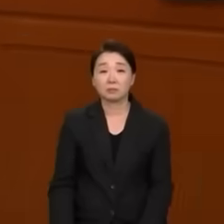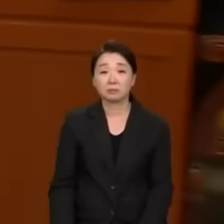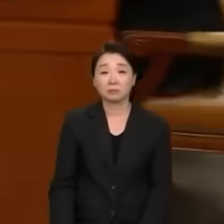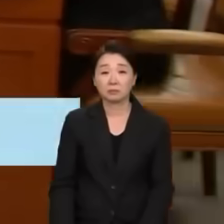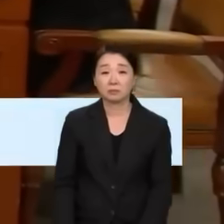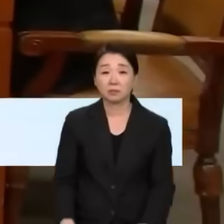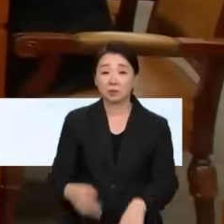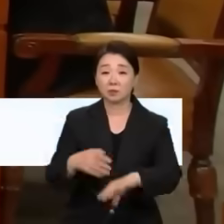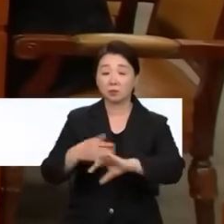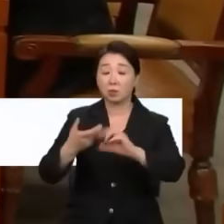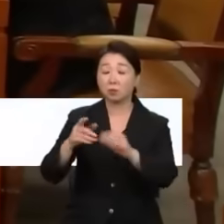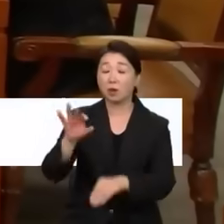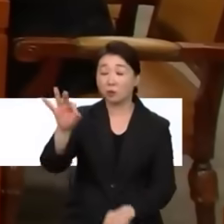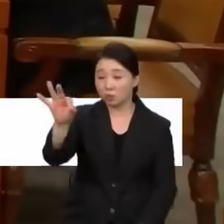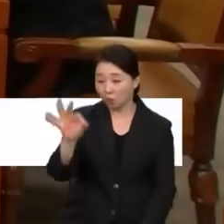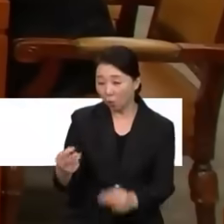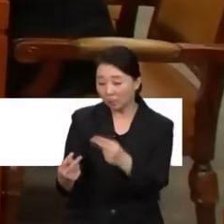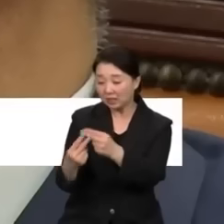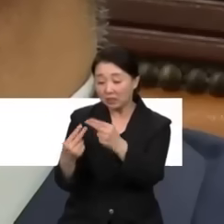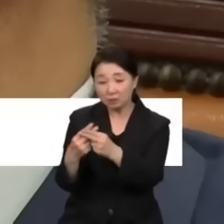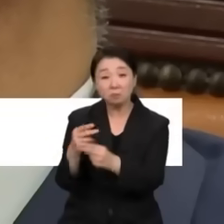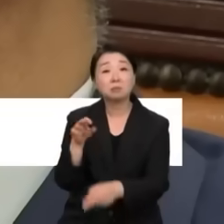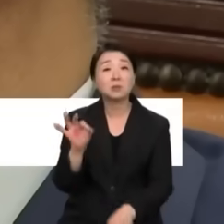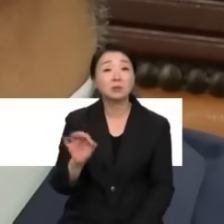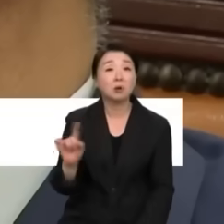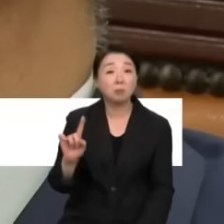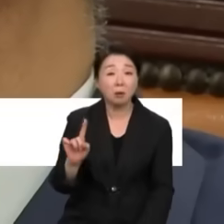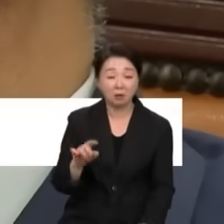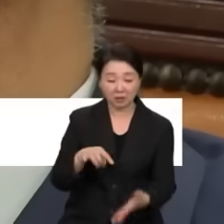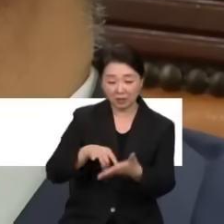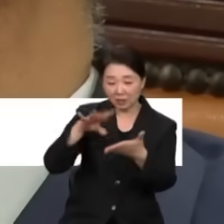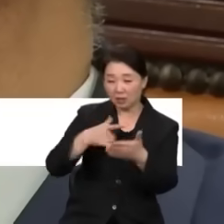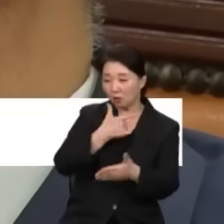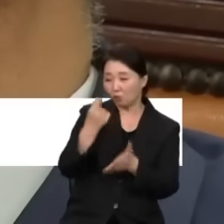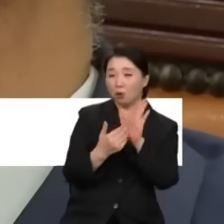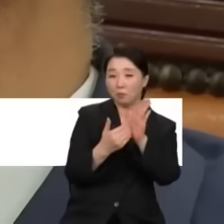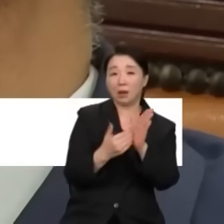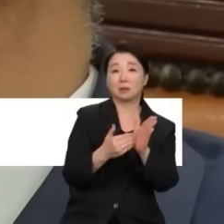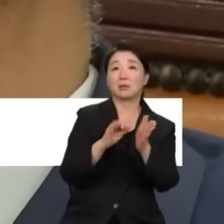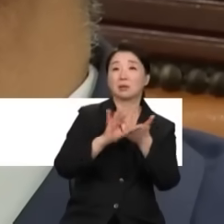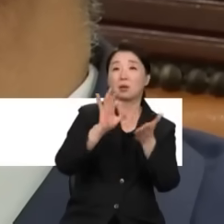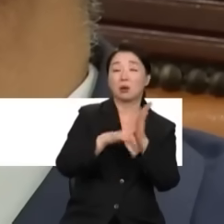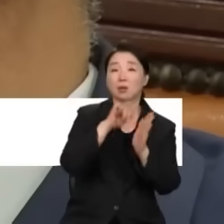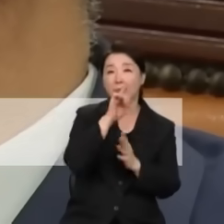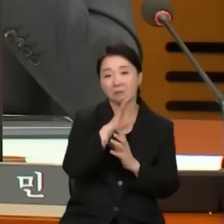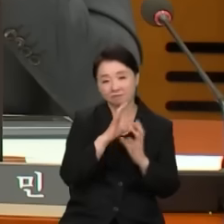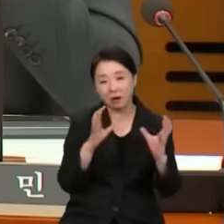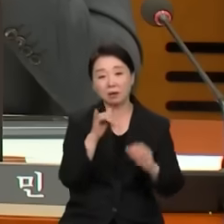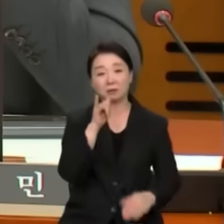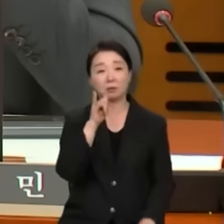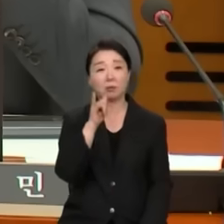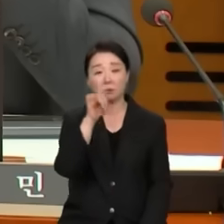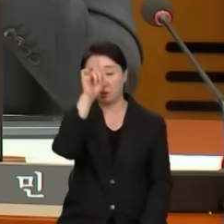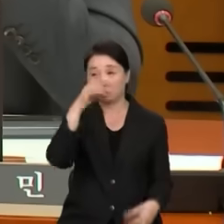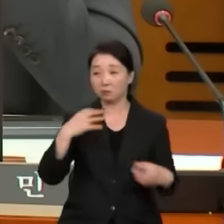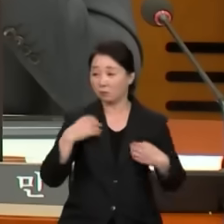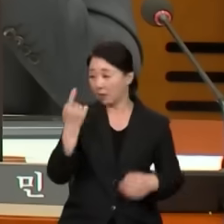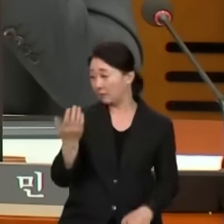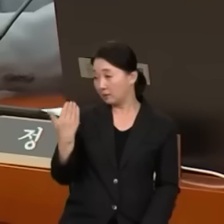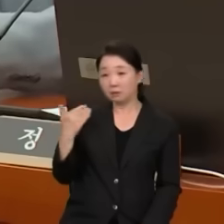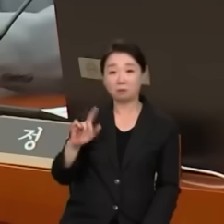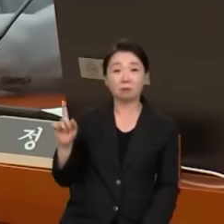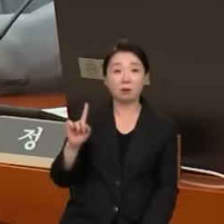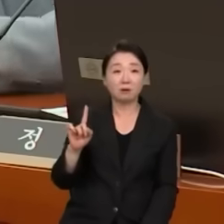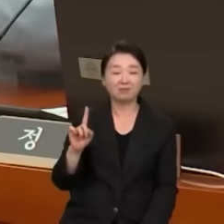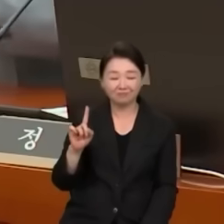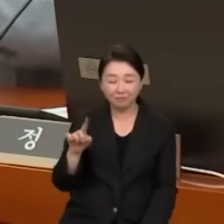기금은 지난해에 이어 올해도 세수 부족을 막는 데 쓰겠다고 해 논란이 됐습니다. 정부는 한 달 전만 해도